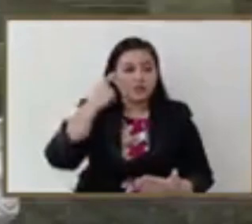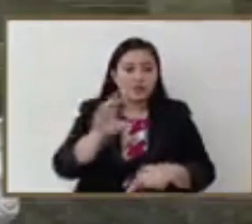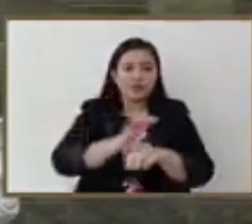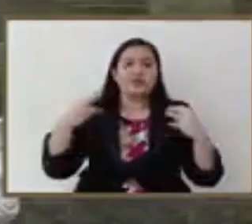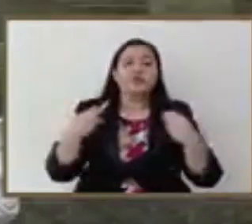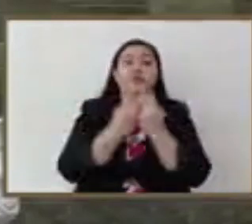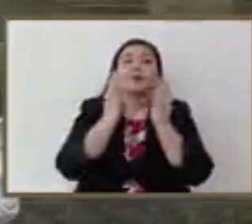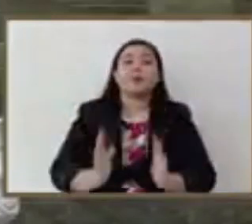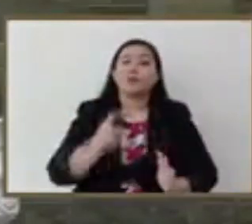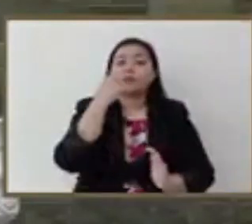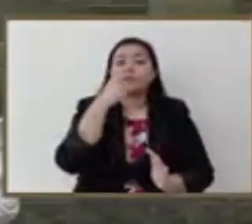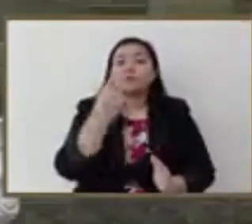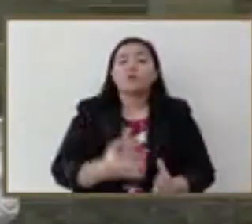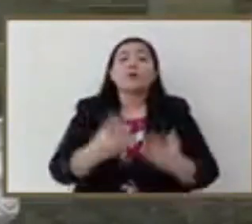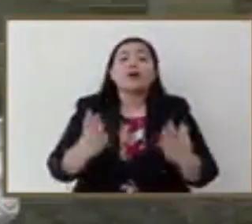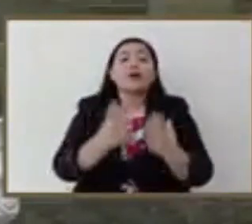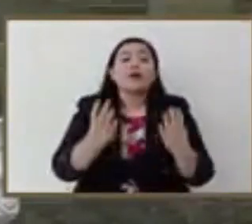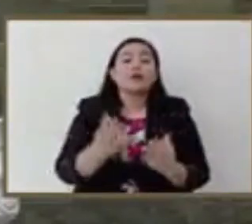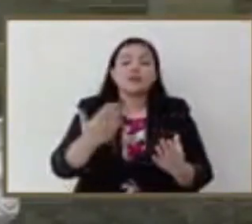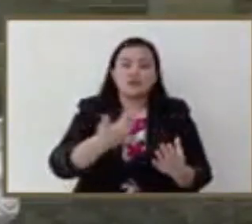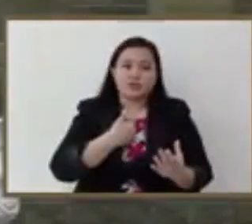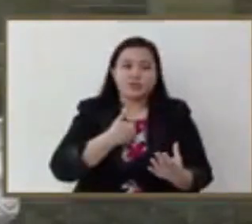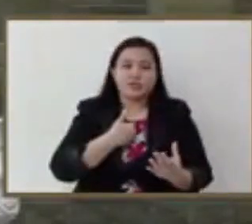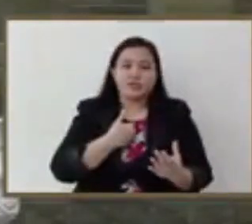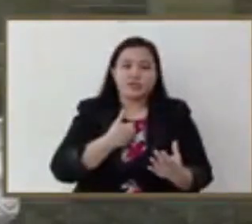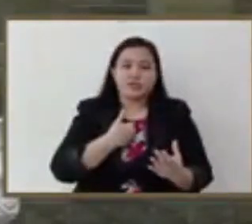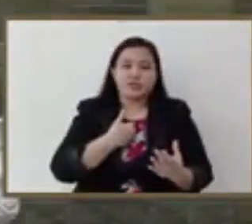sa akin. Ngayon, connected uli ako.